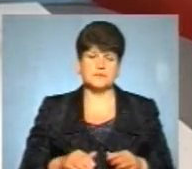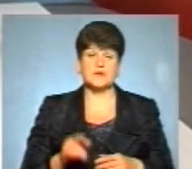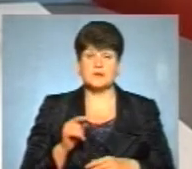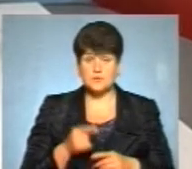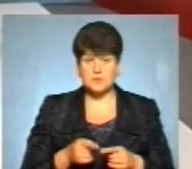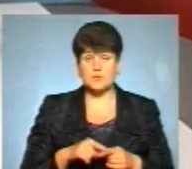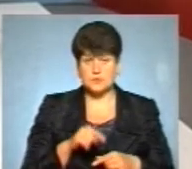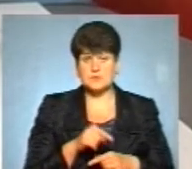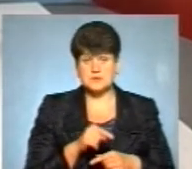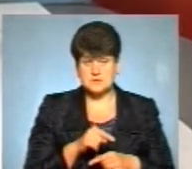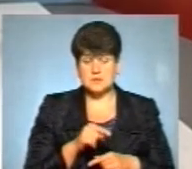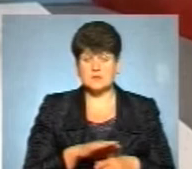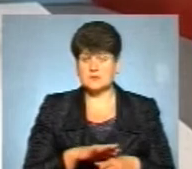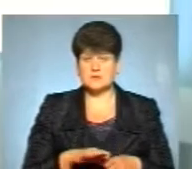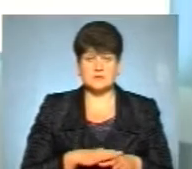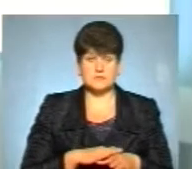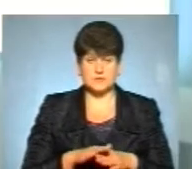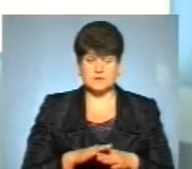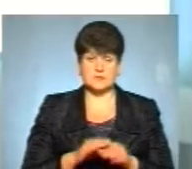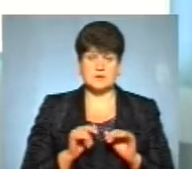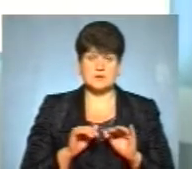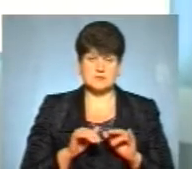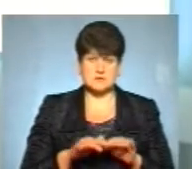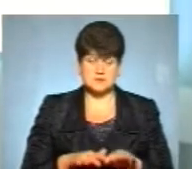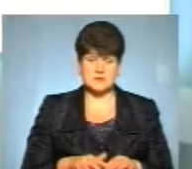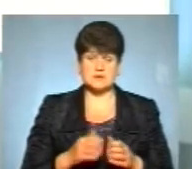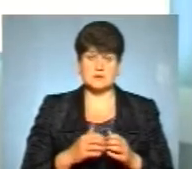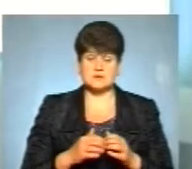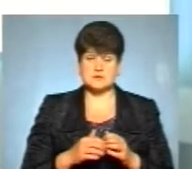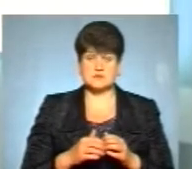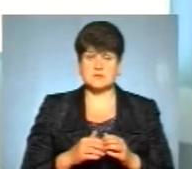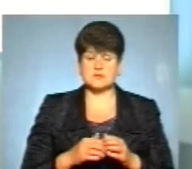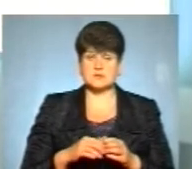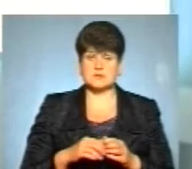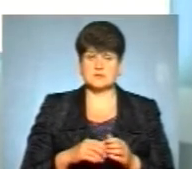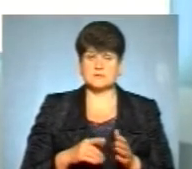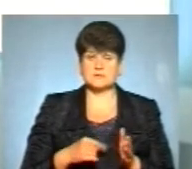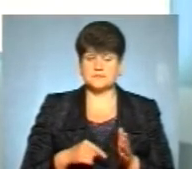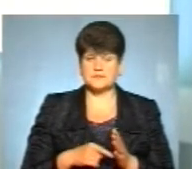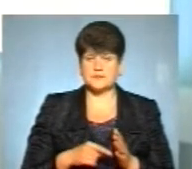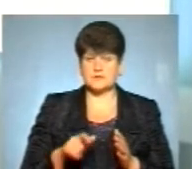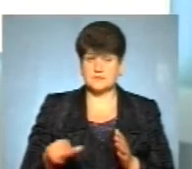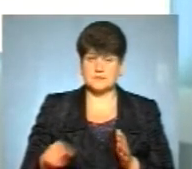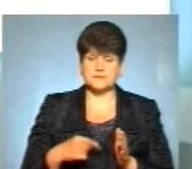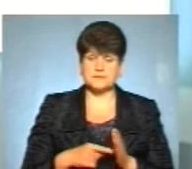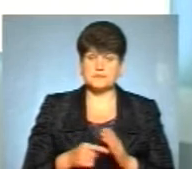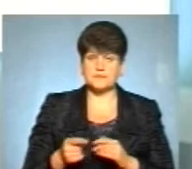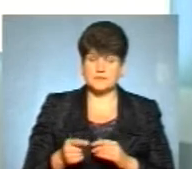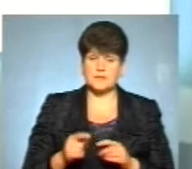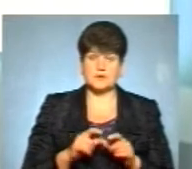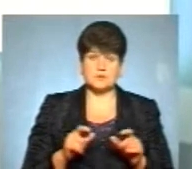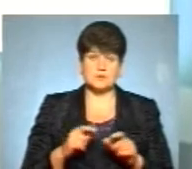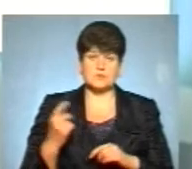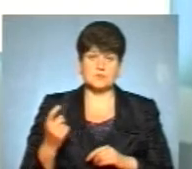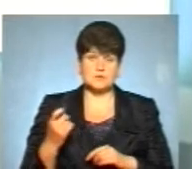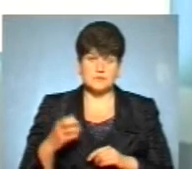оце недотримання протиепідемічних заходів і серед мешканців громади, також серед суб'єктів